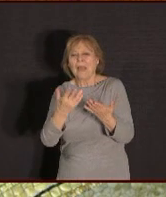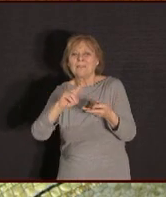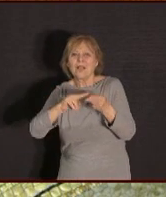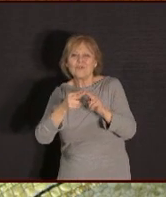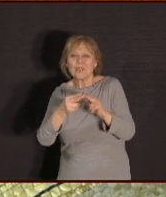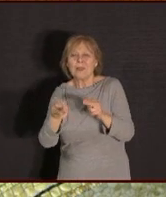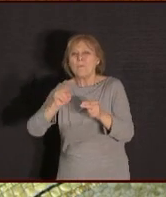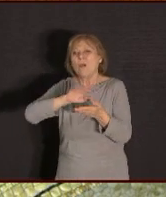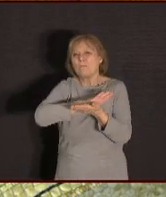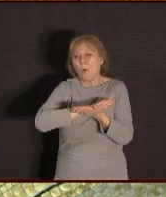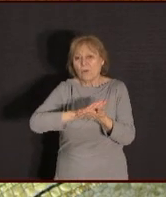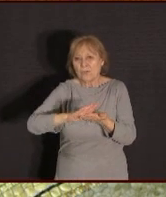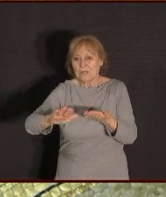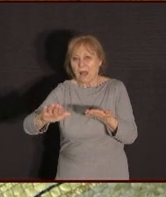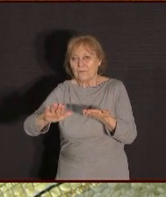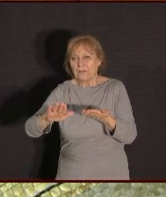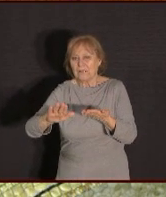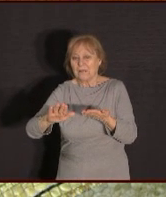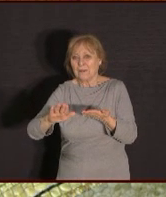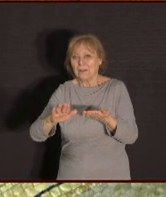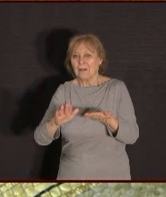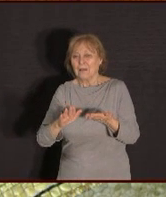tist pravi